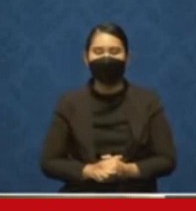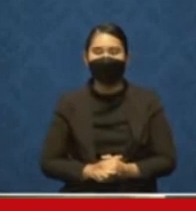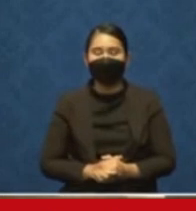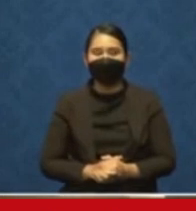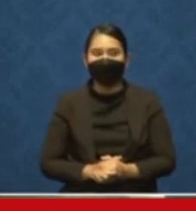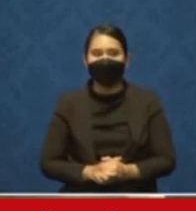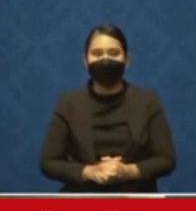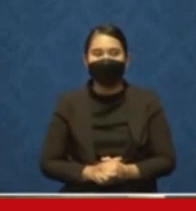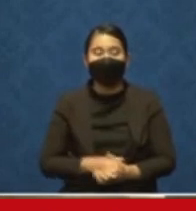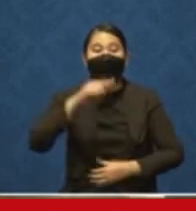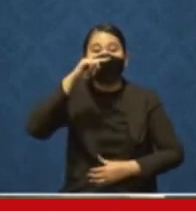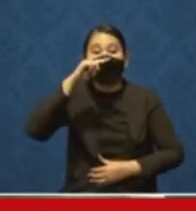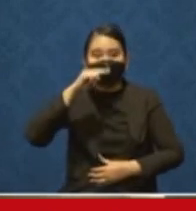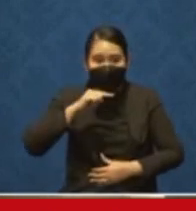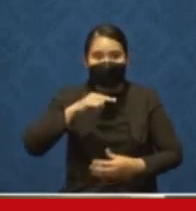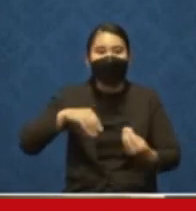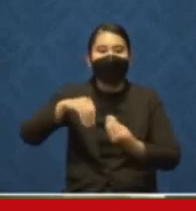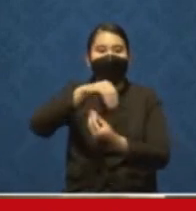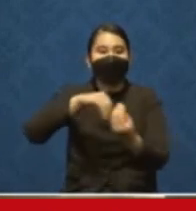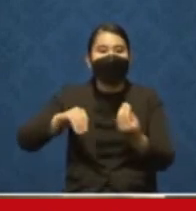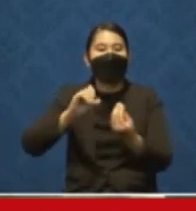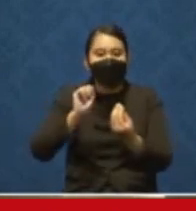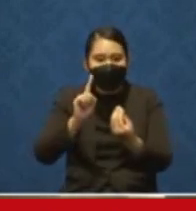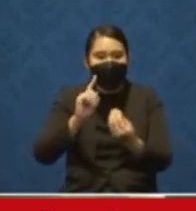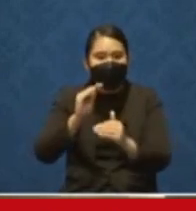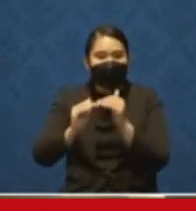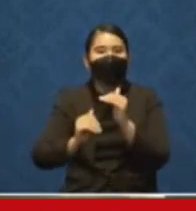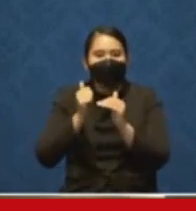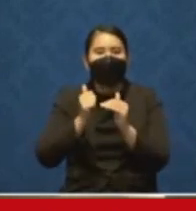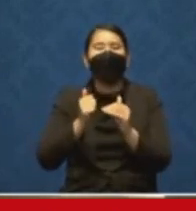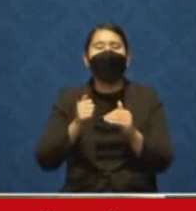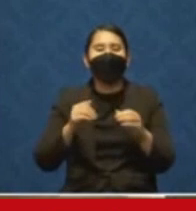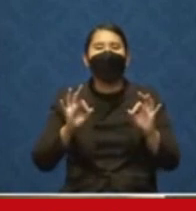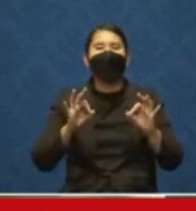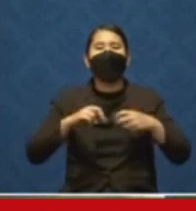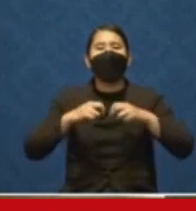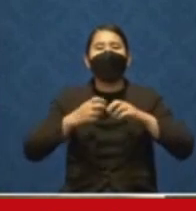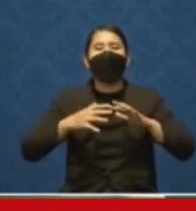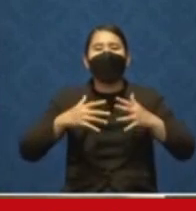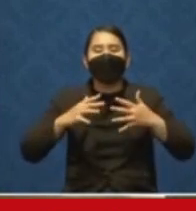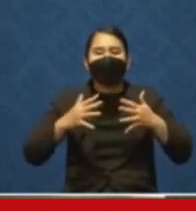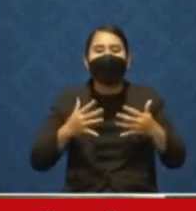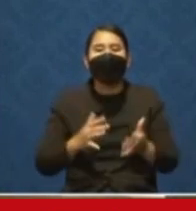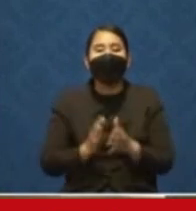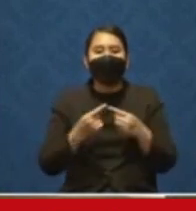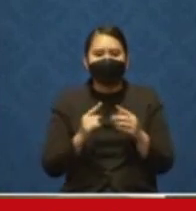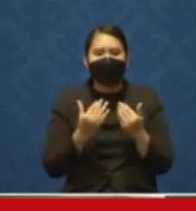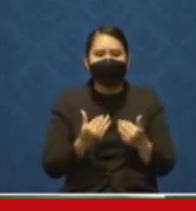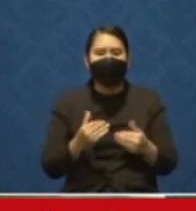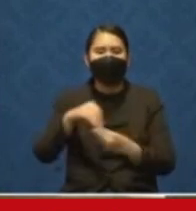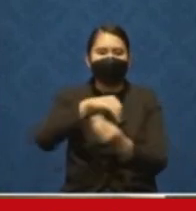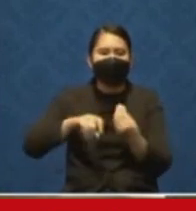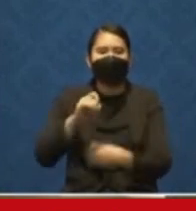ตกร่องก็ต่อไปเราไม่เชื่อพ่อนะนี่เราไม่ว่าหรอกถ้าบ้านเมืองมันชอบไปได้ก็